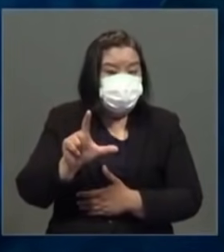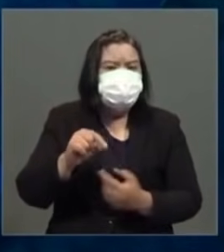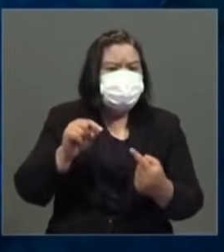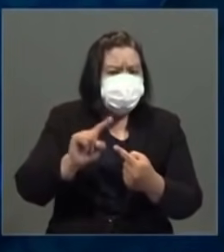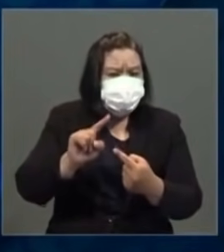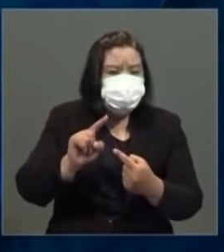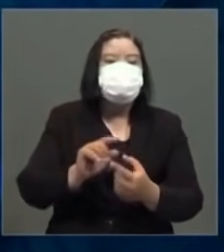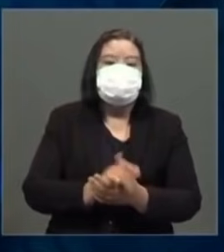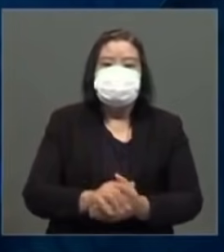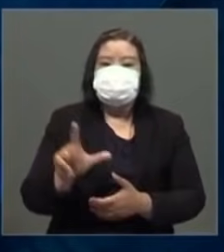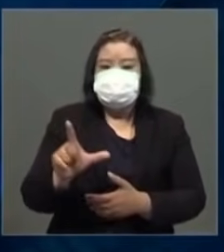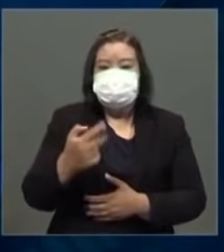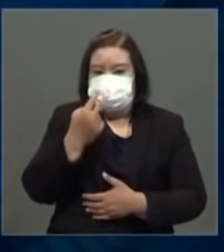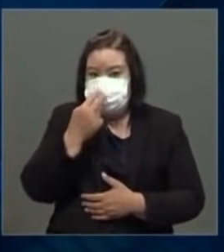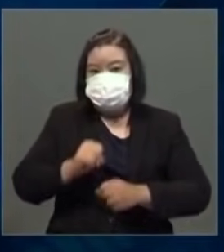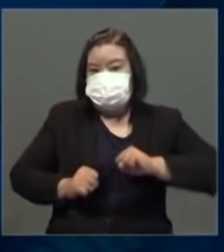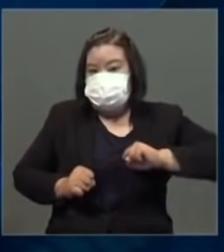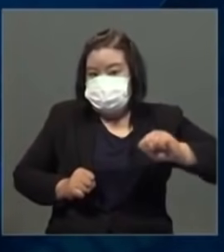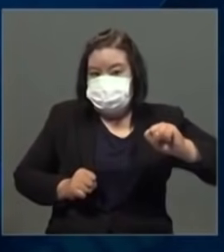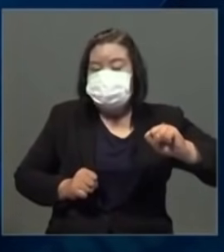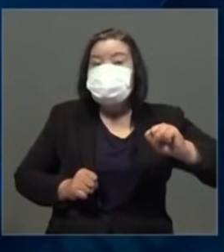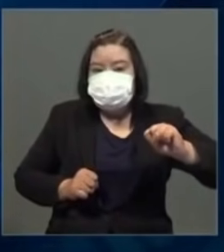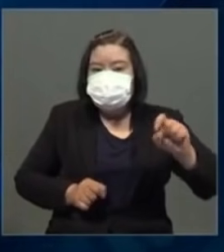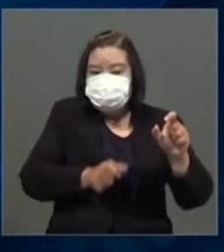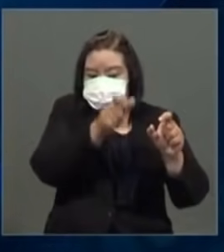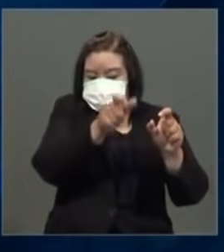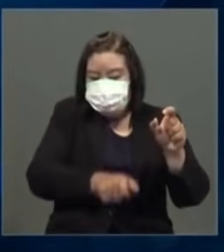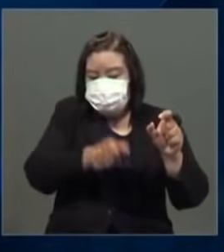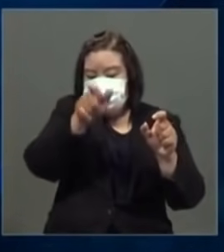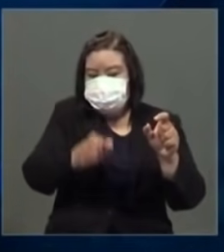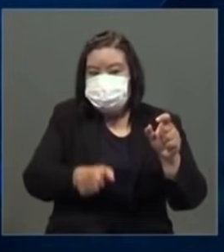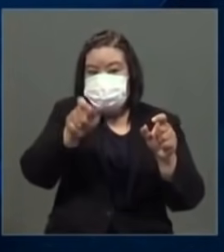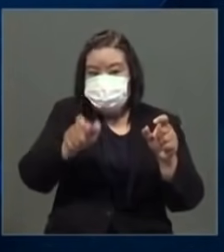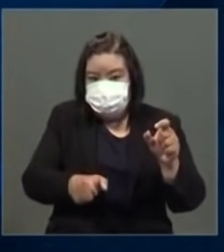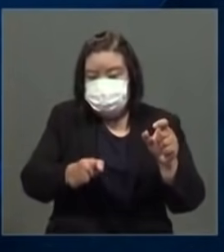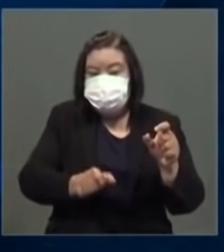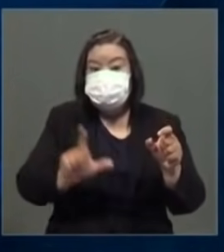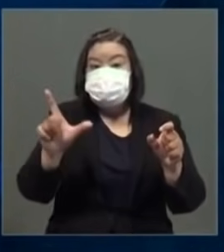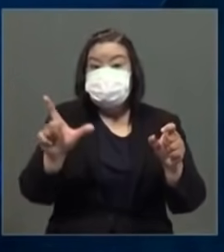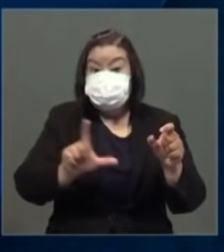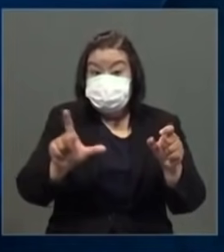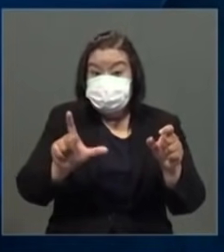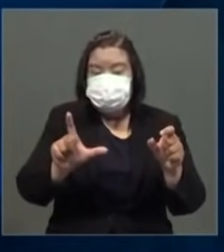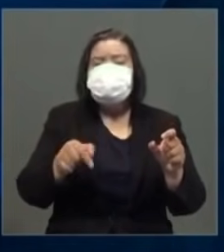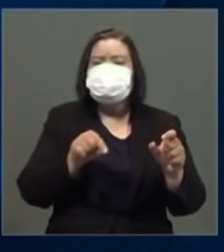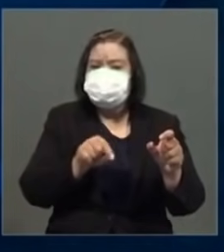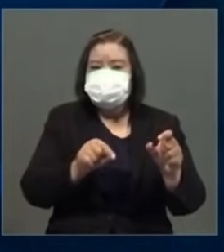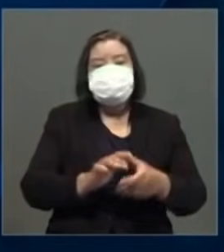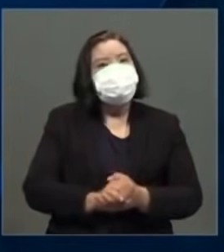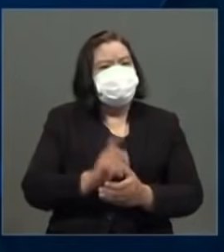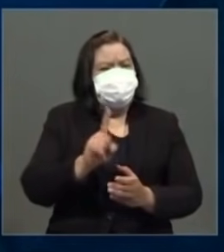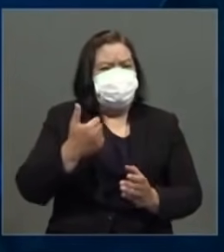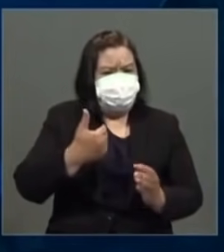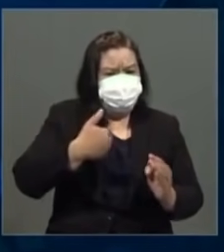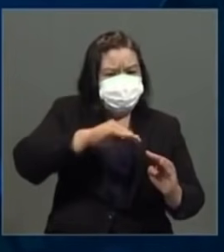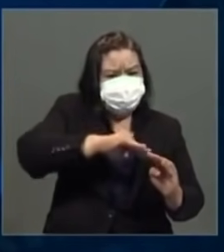ท่งสีเหลืองซ้ายมือที่มีลูกศร เส้นประพุ่งขึ้นไปเนี่ยนะครับแนวโน้มกำลังจะเพิ่มขึ้นเนี่ย